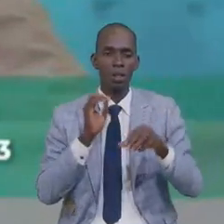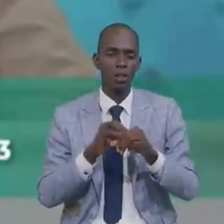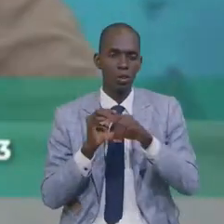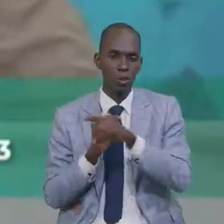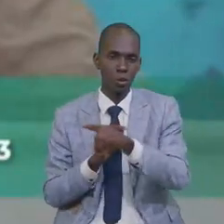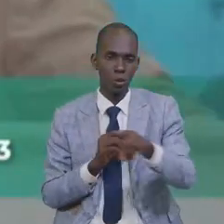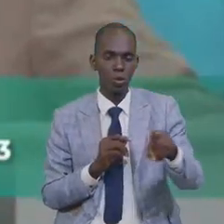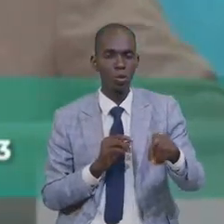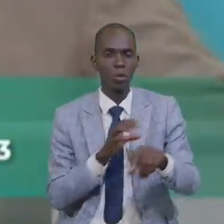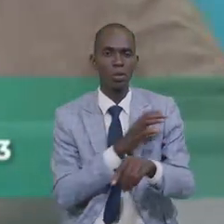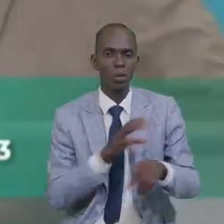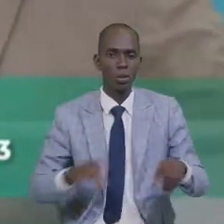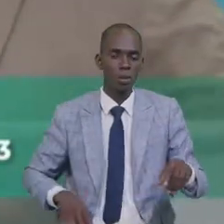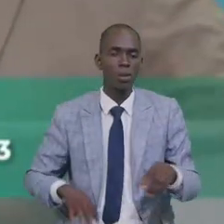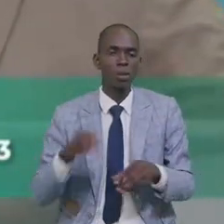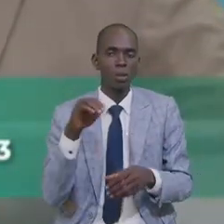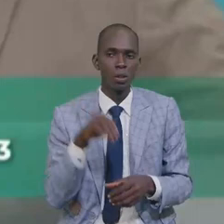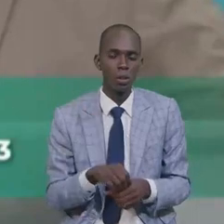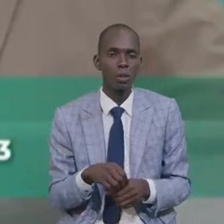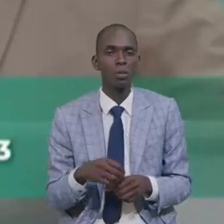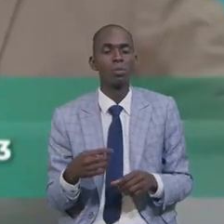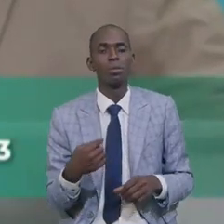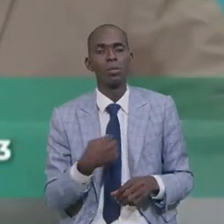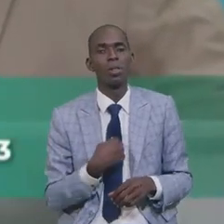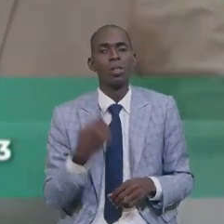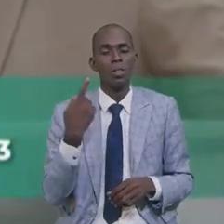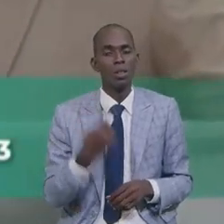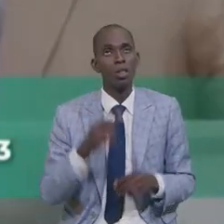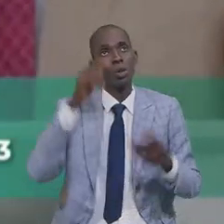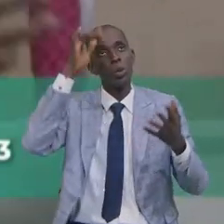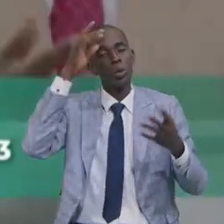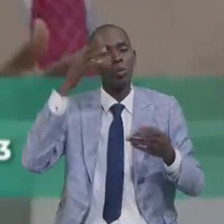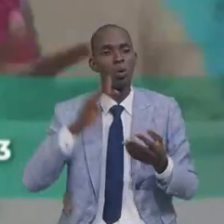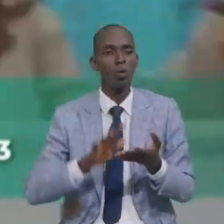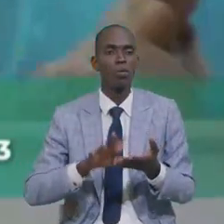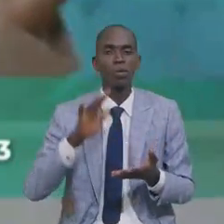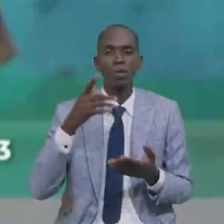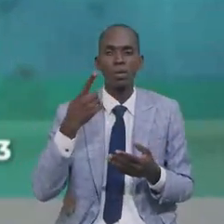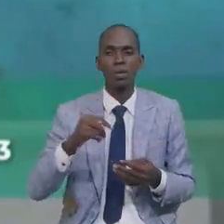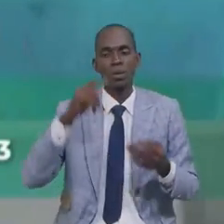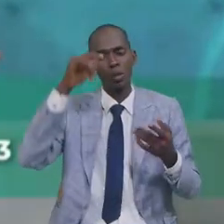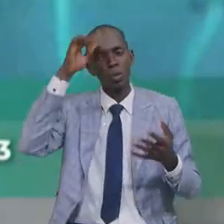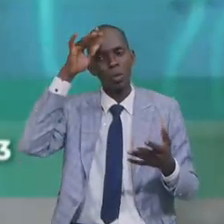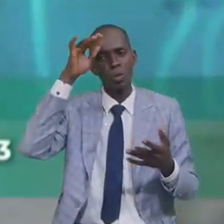Moi en toi, Christ en toi, l'espérance de la gloire.